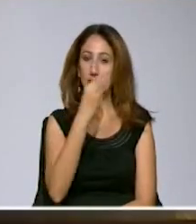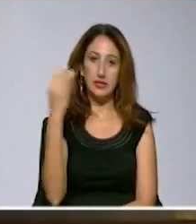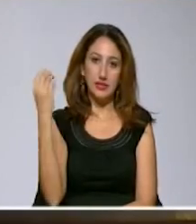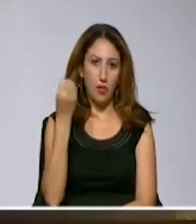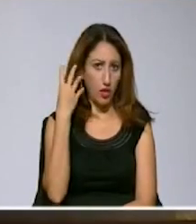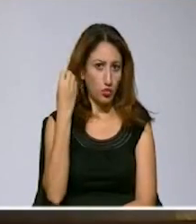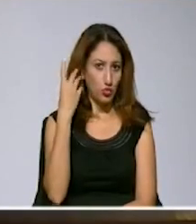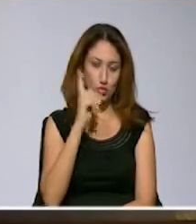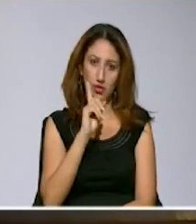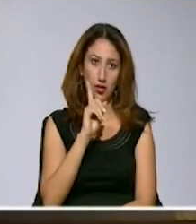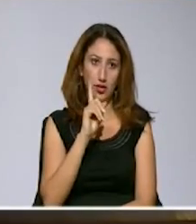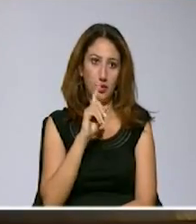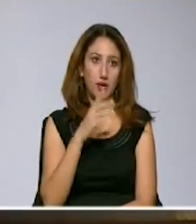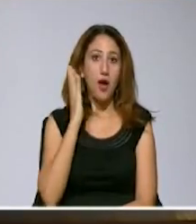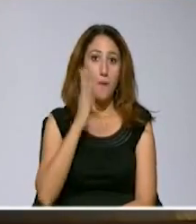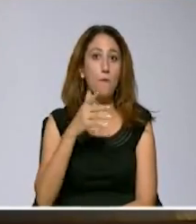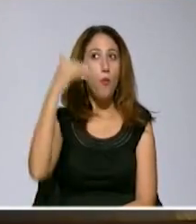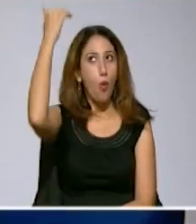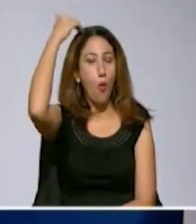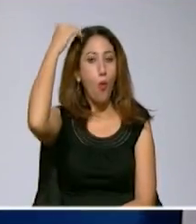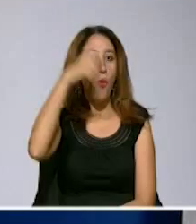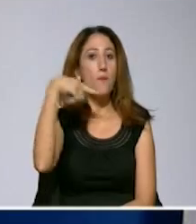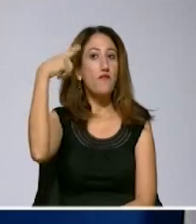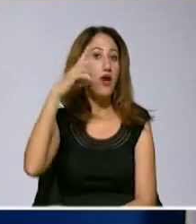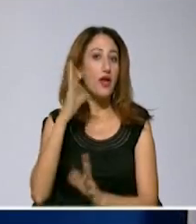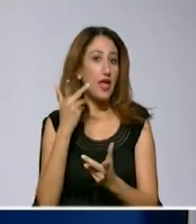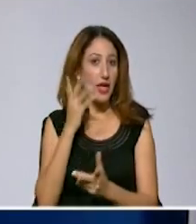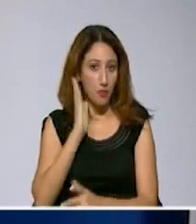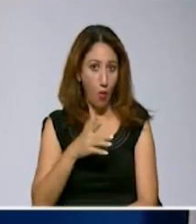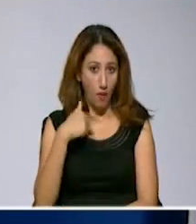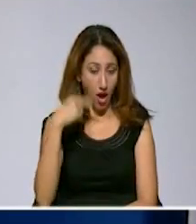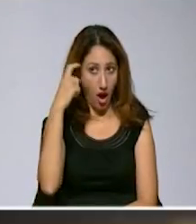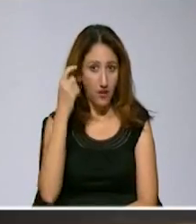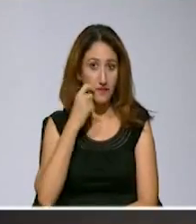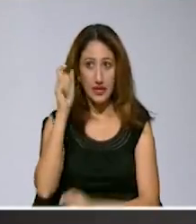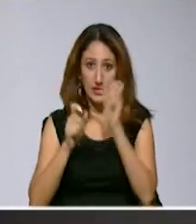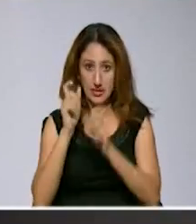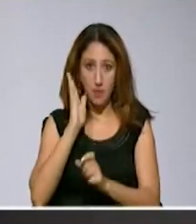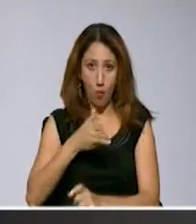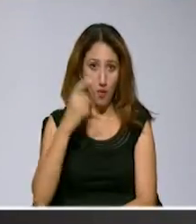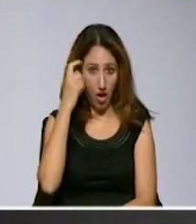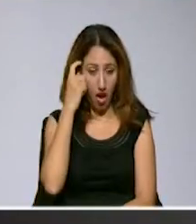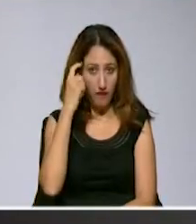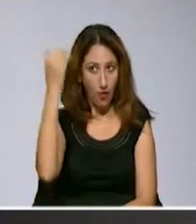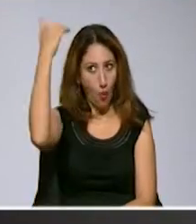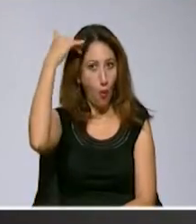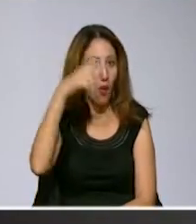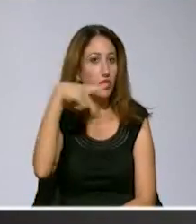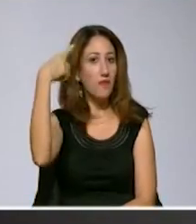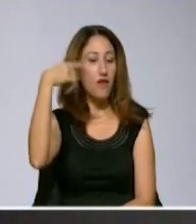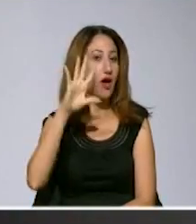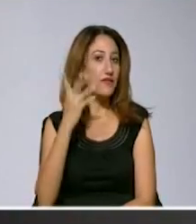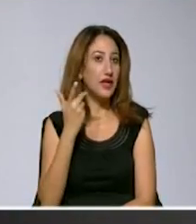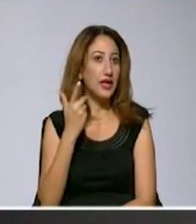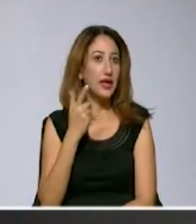هو يقدر يدخل جوه دماغك ويعرف بتفكري في ايه؟ لا، صعب صعب صعب. هنخش جوه دماغها وهنقدر